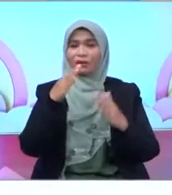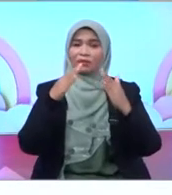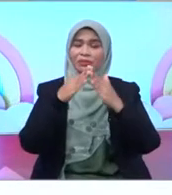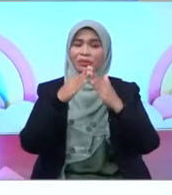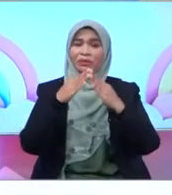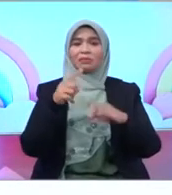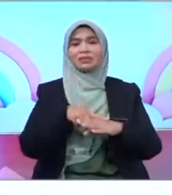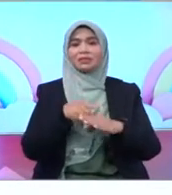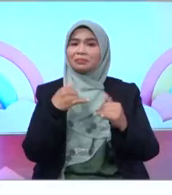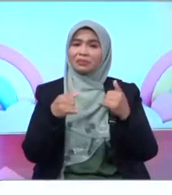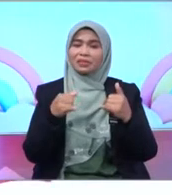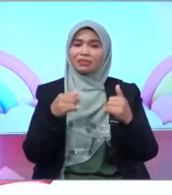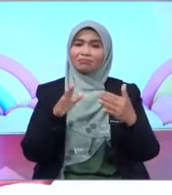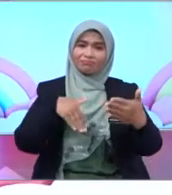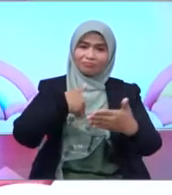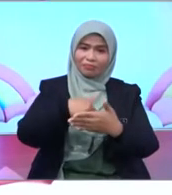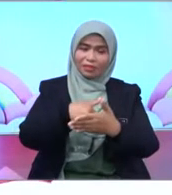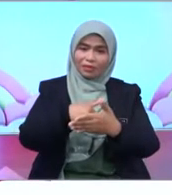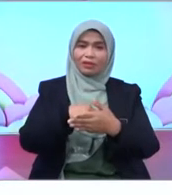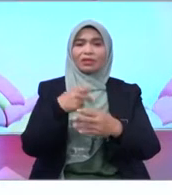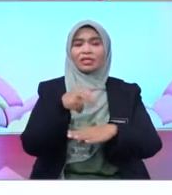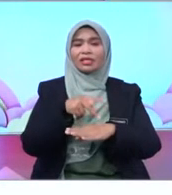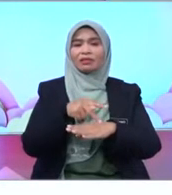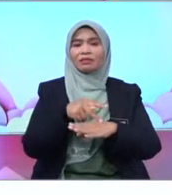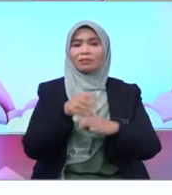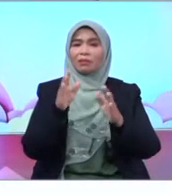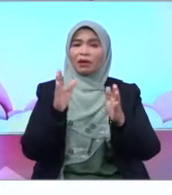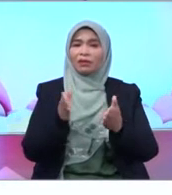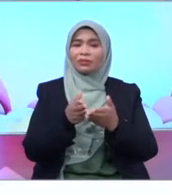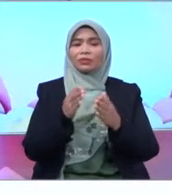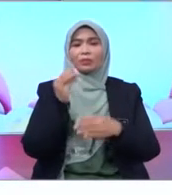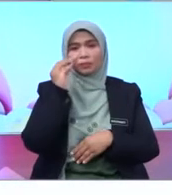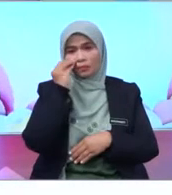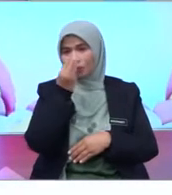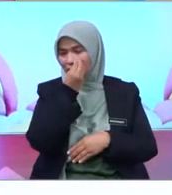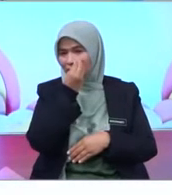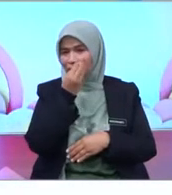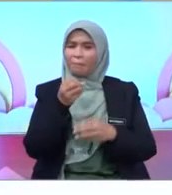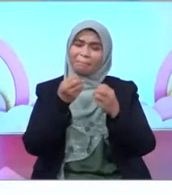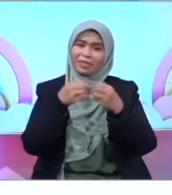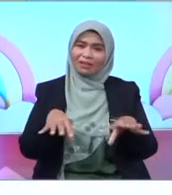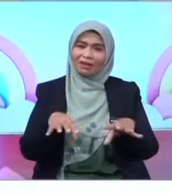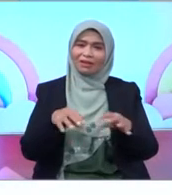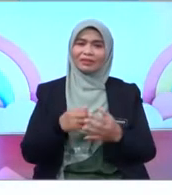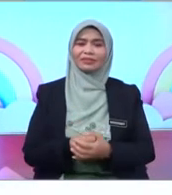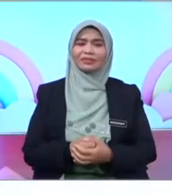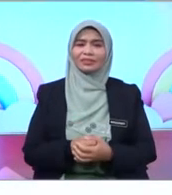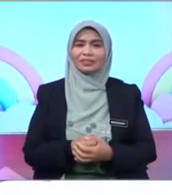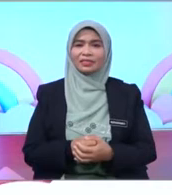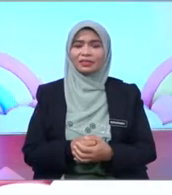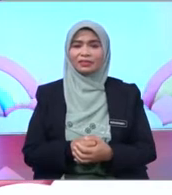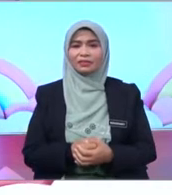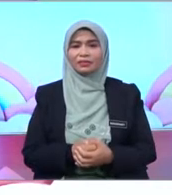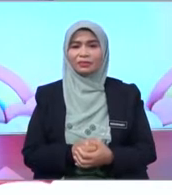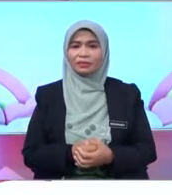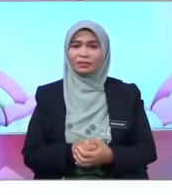tendangan Adi terkena sebuah palsu lalu pecahlah motoinc ala bule lagi